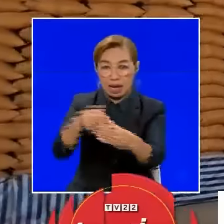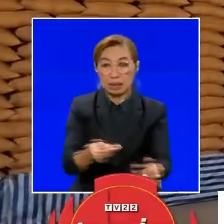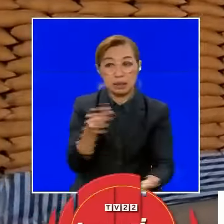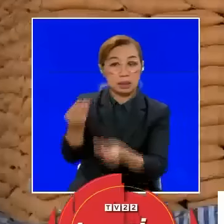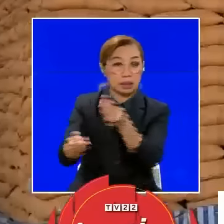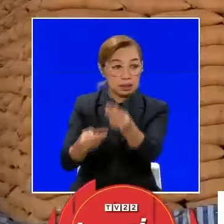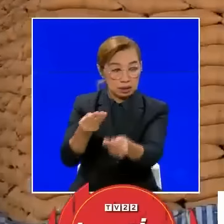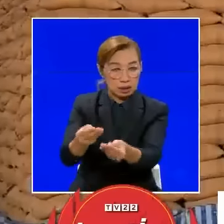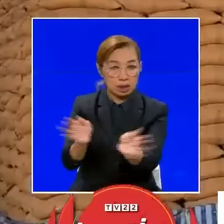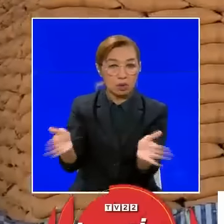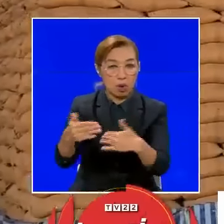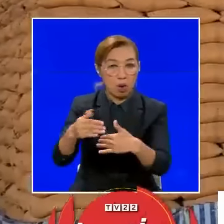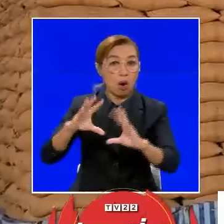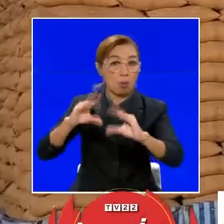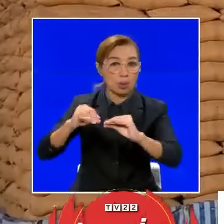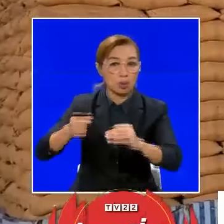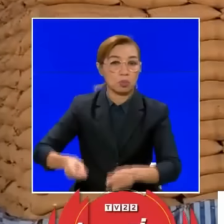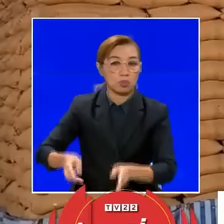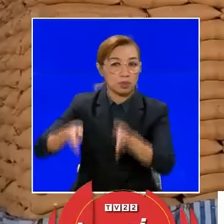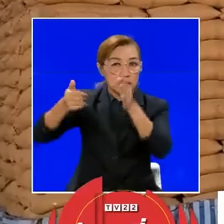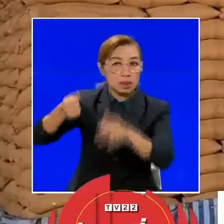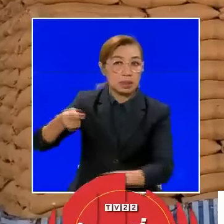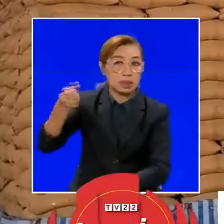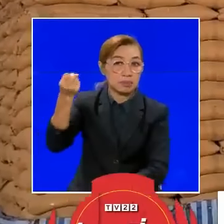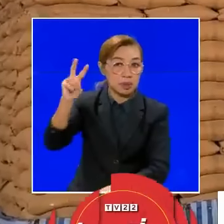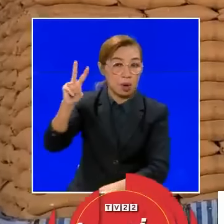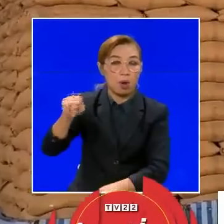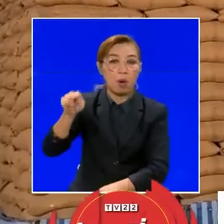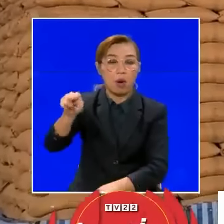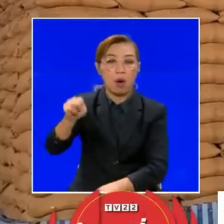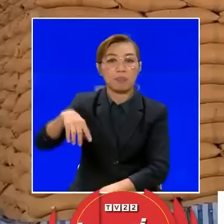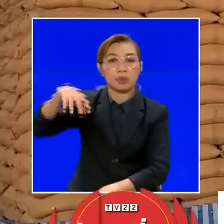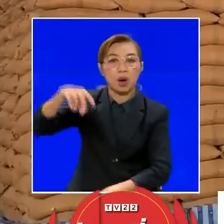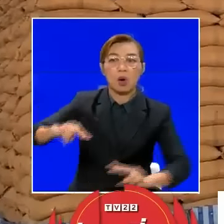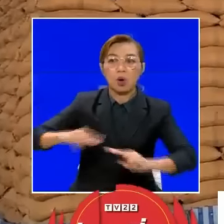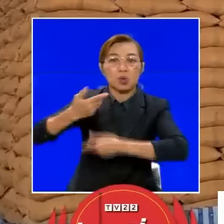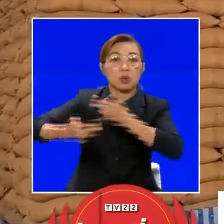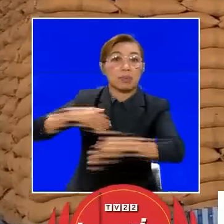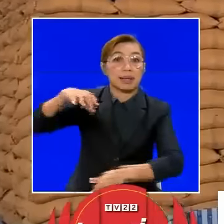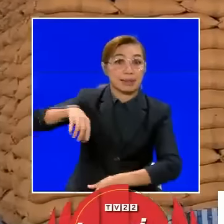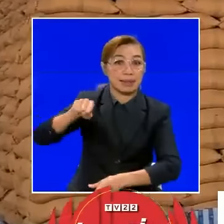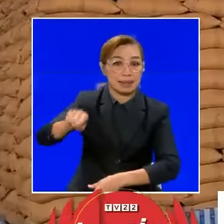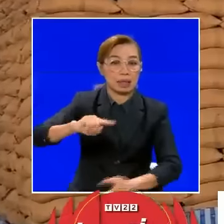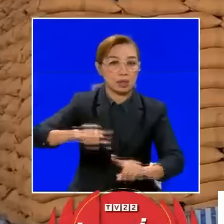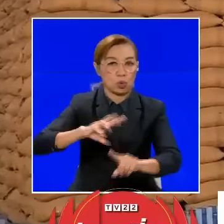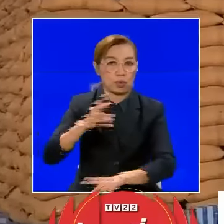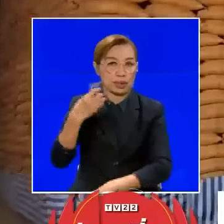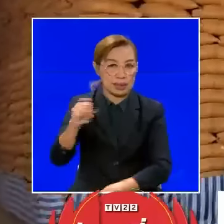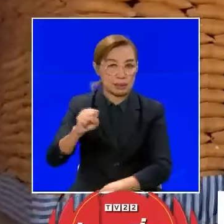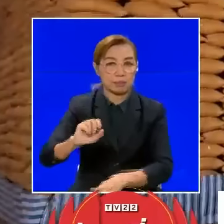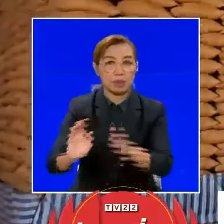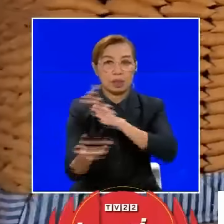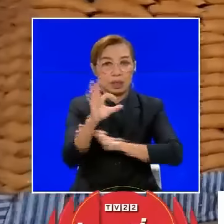ประชุมมโนปกรณ์นิติธาดาชั้น12ของกรมส่งเสริมการค้าระหว่างประเทศกระทรวงพาณิชย์10มิถุนายนนี้